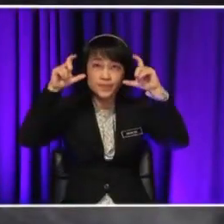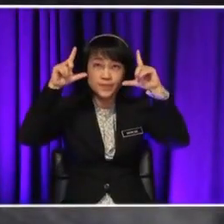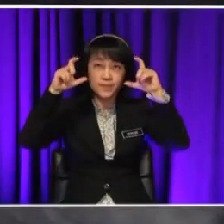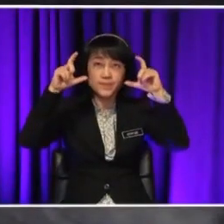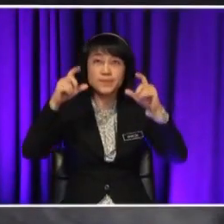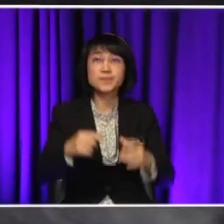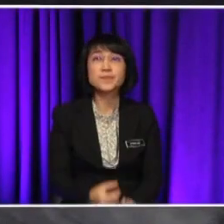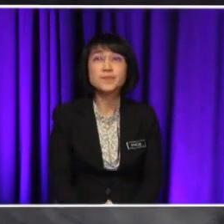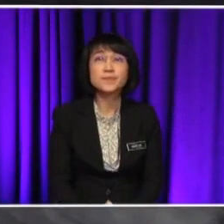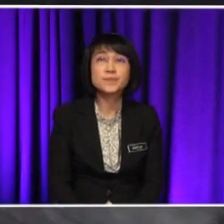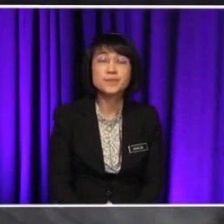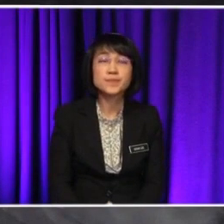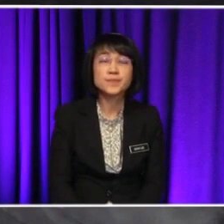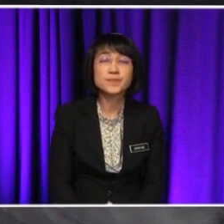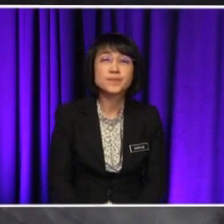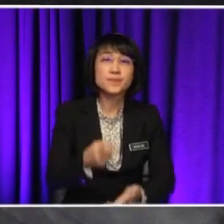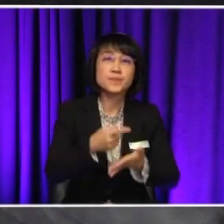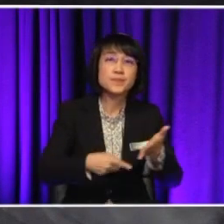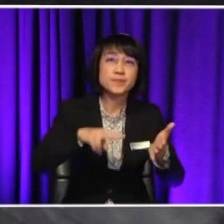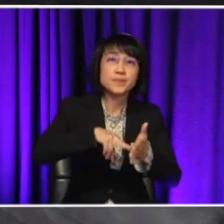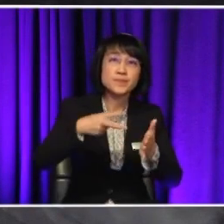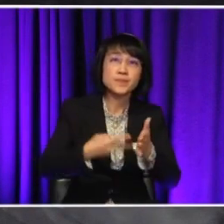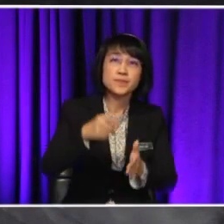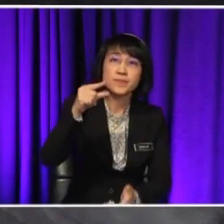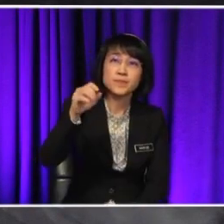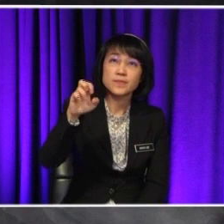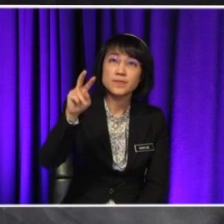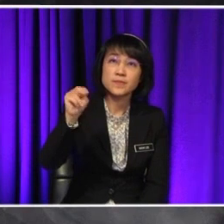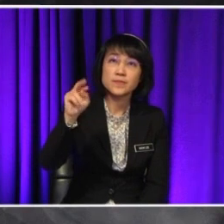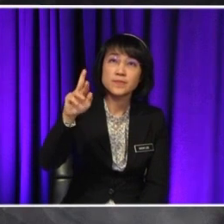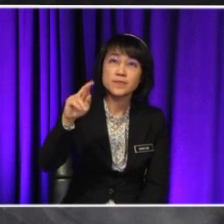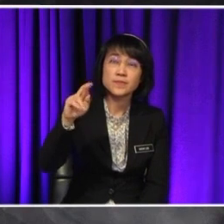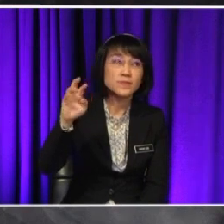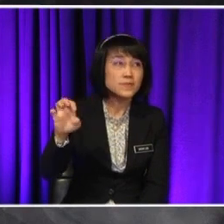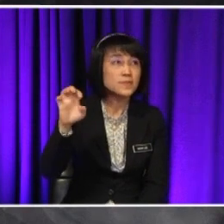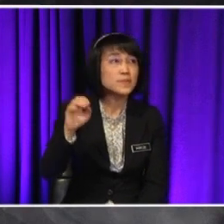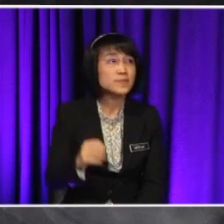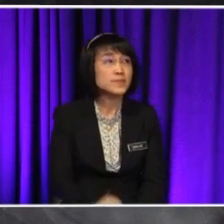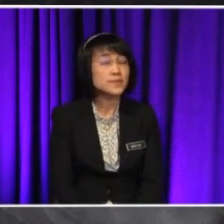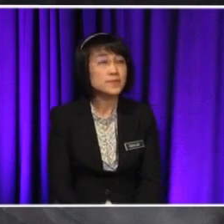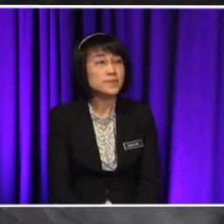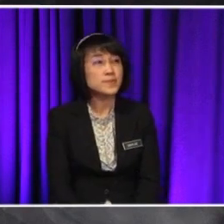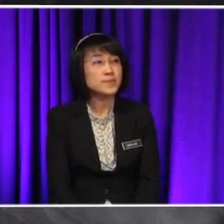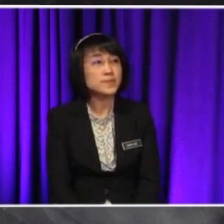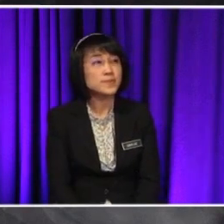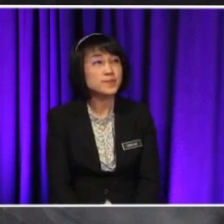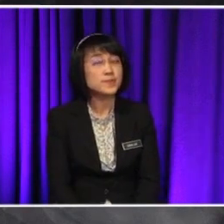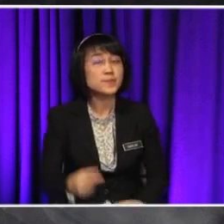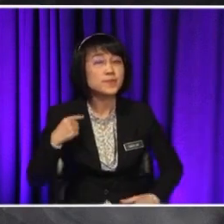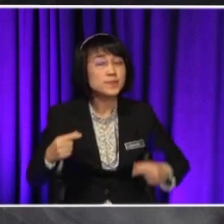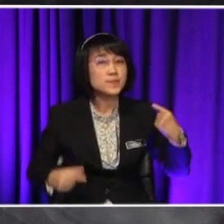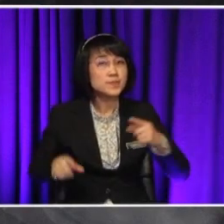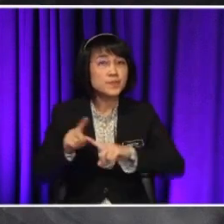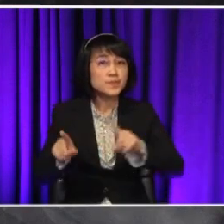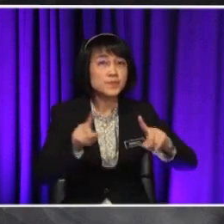fotografi. Okey, apakah maksud genre? Genre, kita kan tahu. Maksud genre ini adalah style bagi membezakan